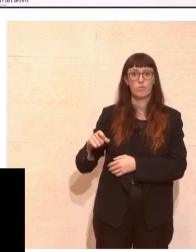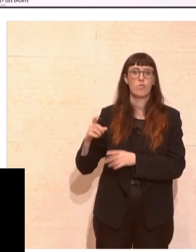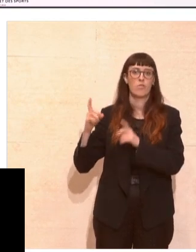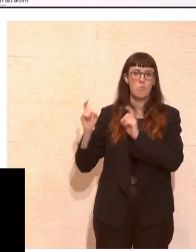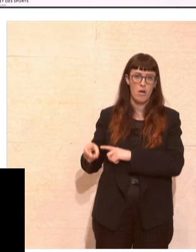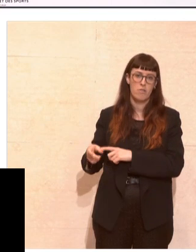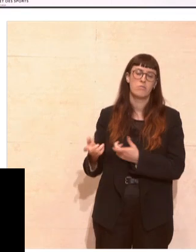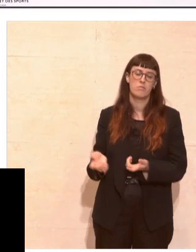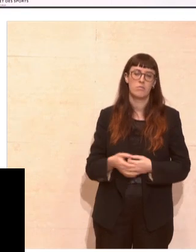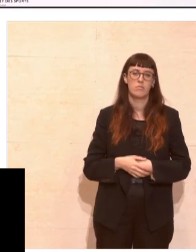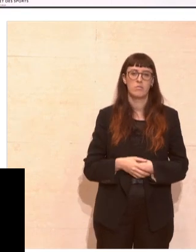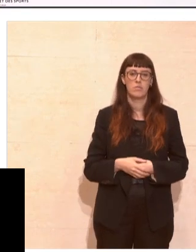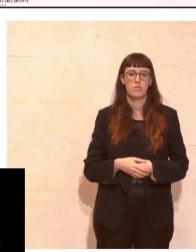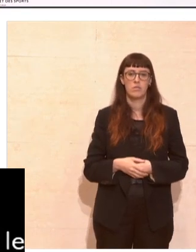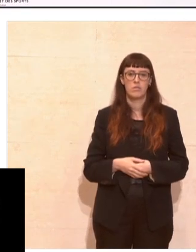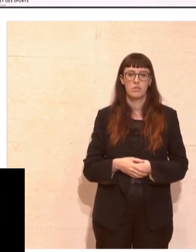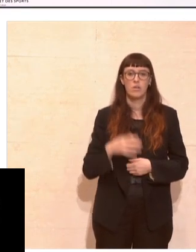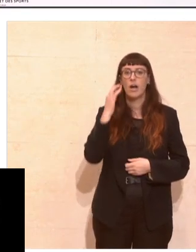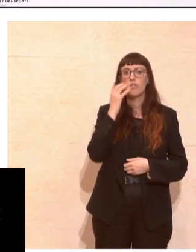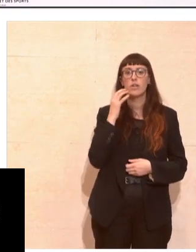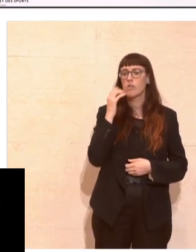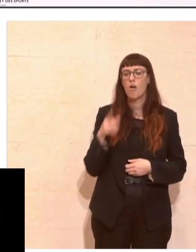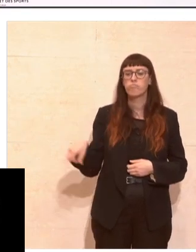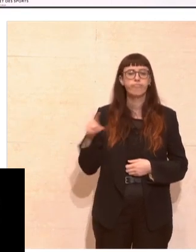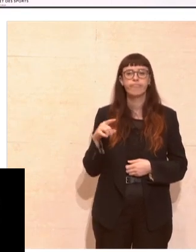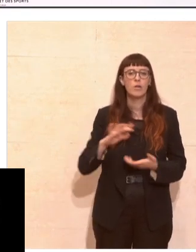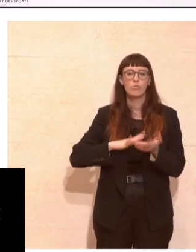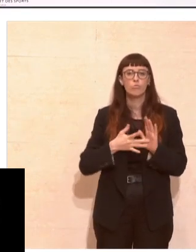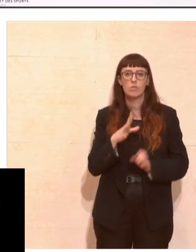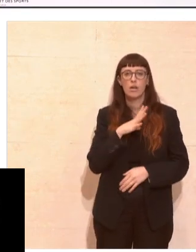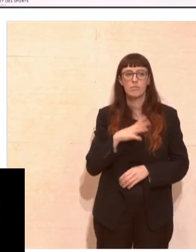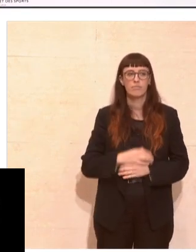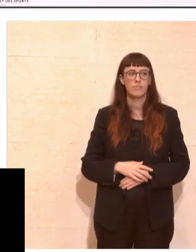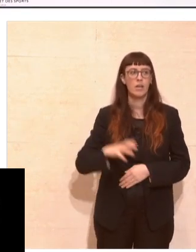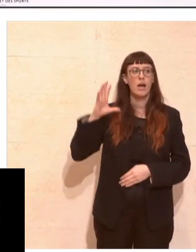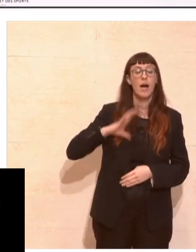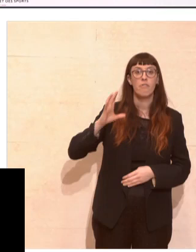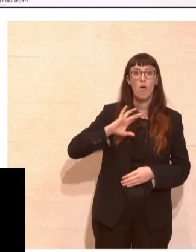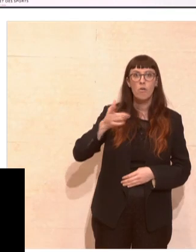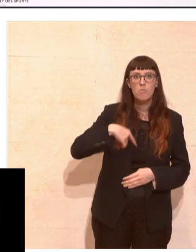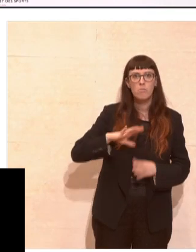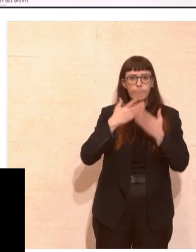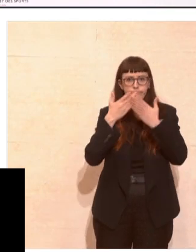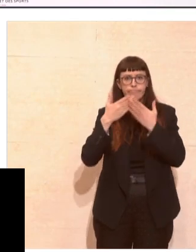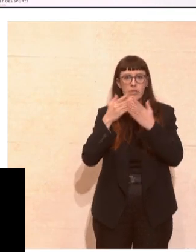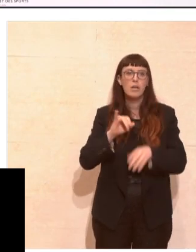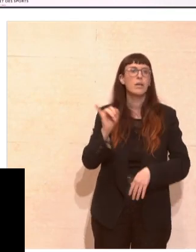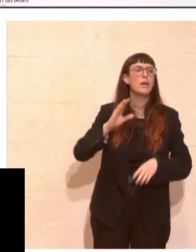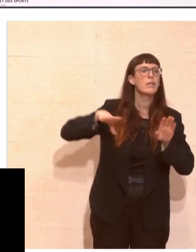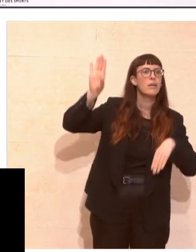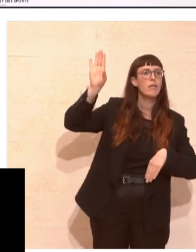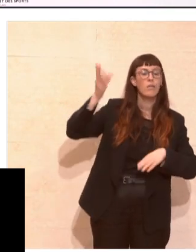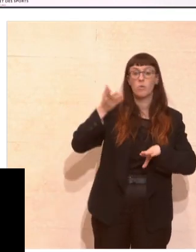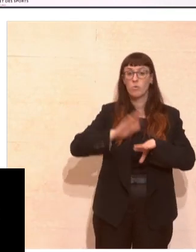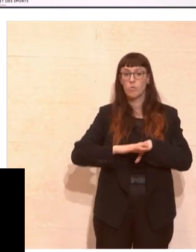monde, ils ont quasi tous des écrans. On pensait, quand on a commencé nos études, qui a un téléphone? On pensait que la moitié de la classe allait répondre, et puis en fait, on